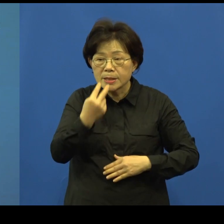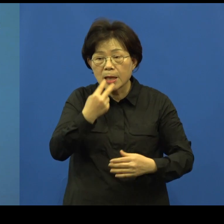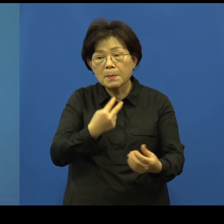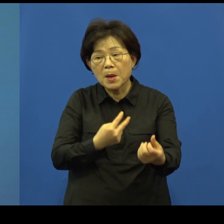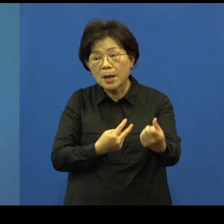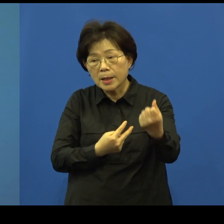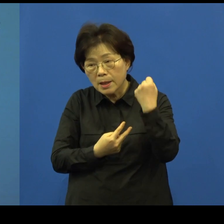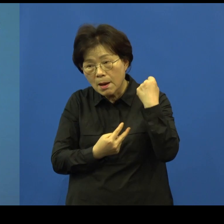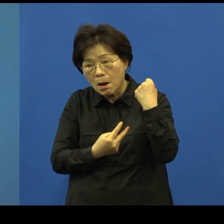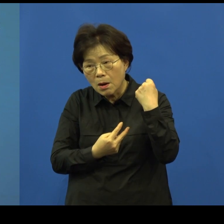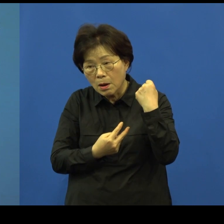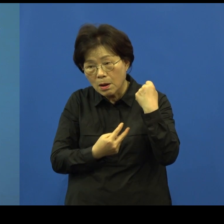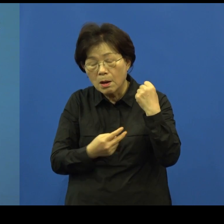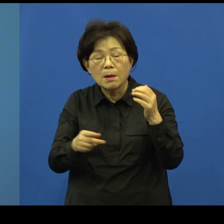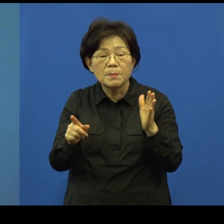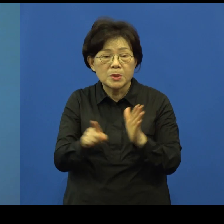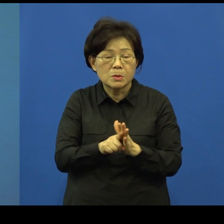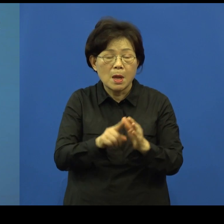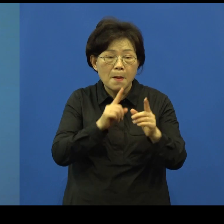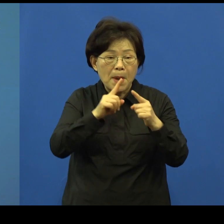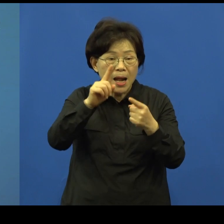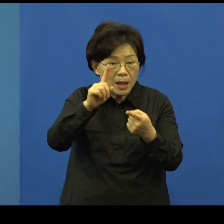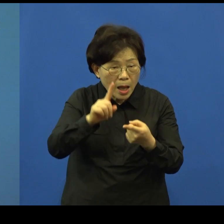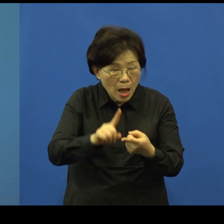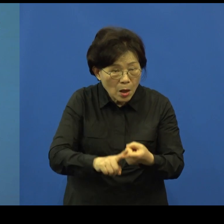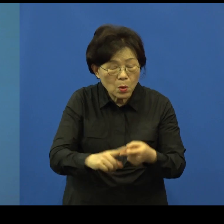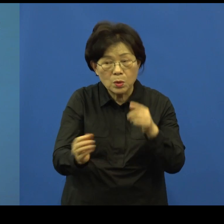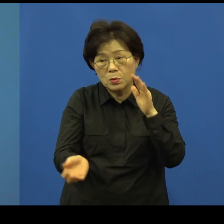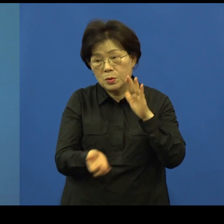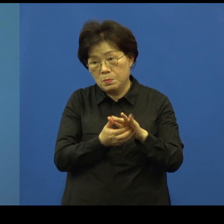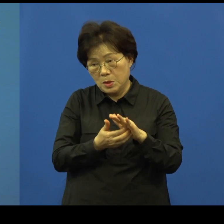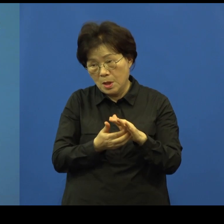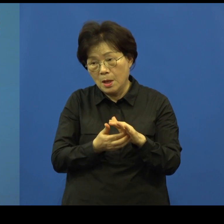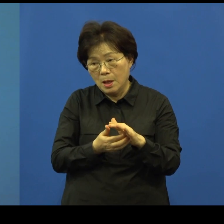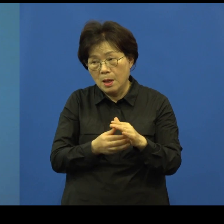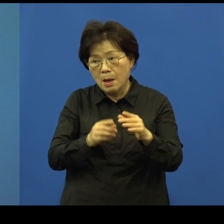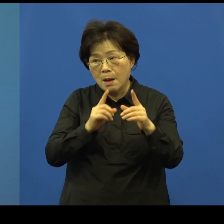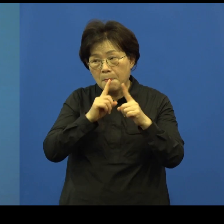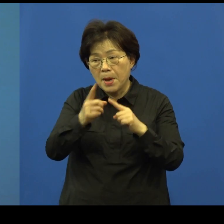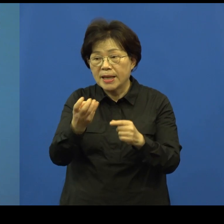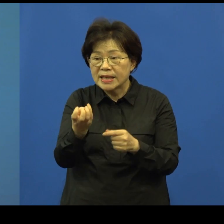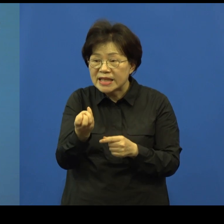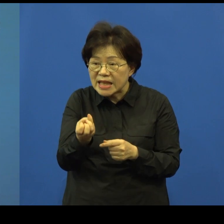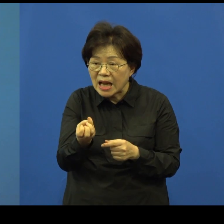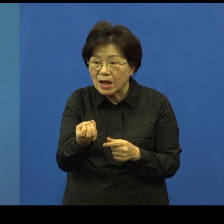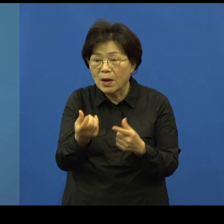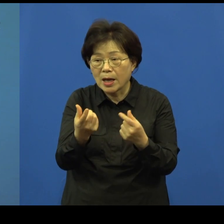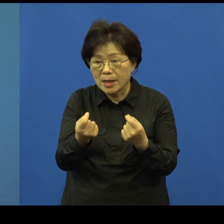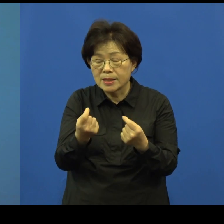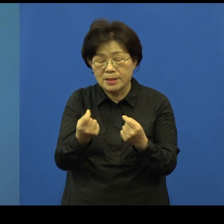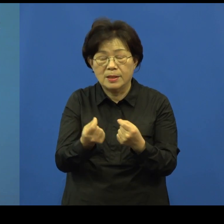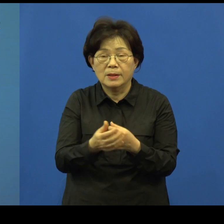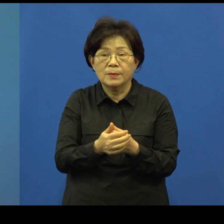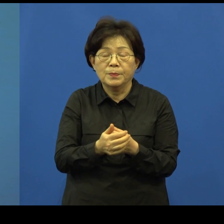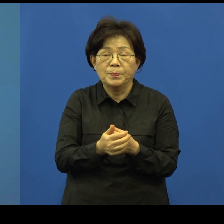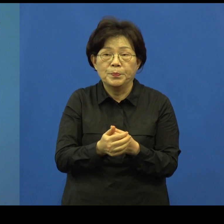생명력을 우리가 믿습니다. 말 한 대로 되는 거예요. 말 한 대로. 말은 씨앗과 같습니다. 씨앗.